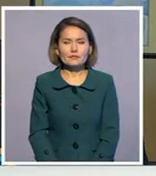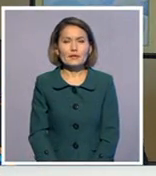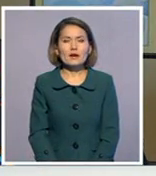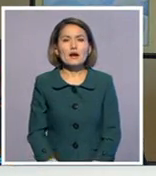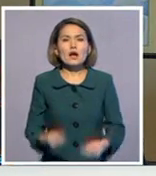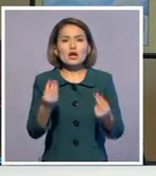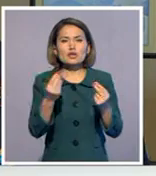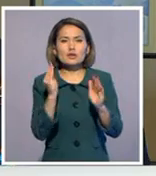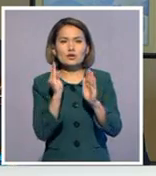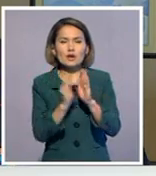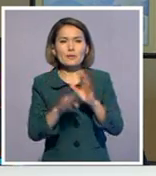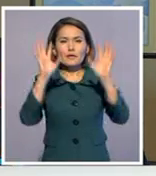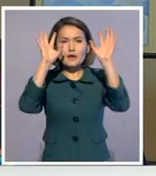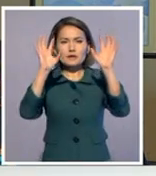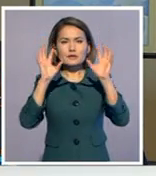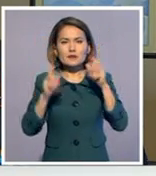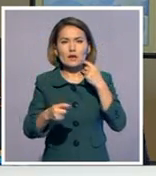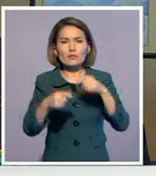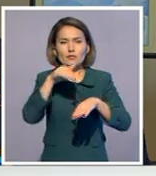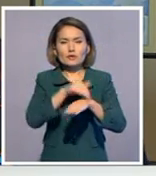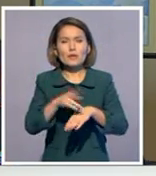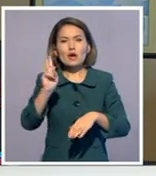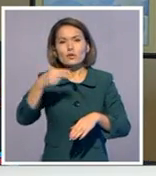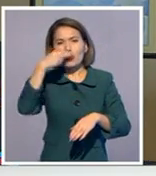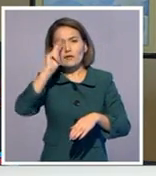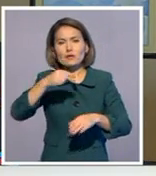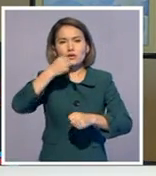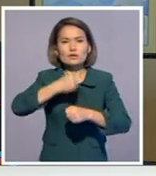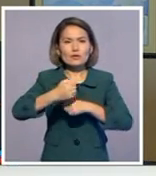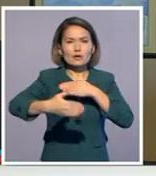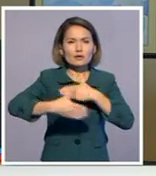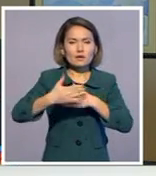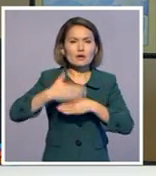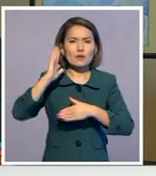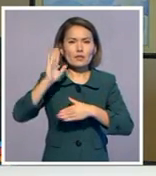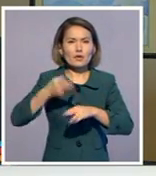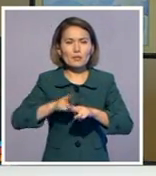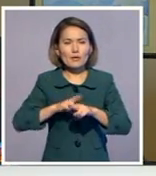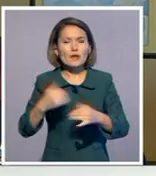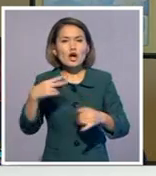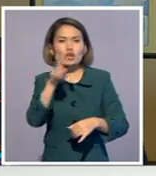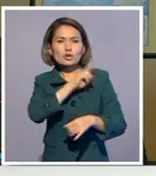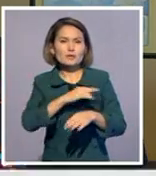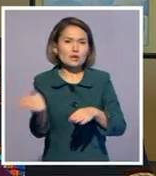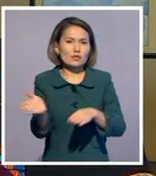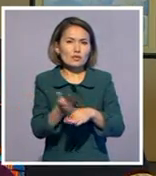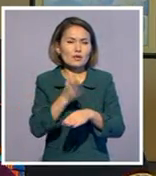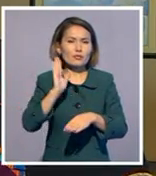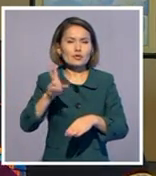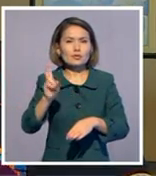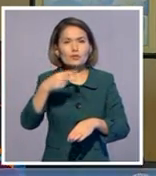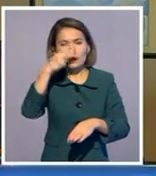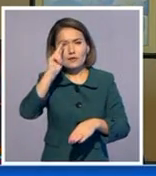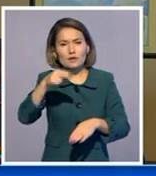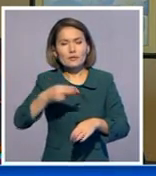Жемқорлыққа жол беріп заң бұзған қызметкерлер тәртіптік жауапкершілікке тартылады. Керек жағдайда оларға сөгіс, сонан соң қатаң сөгіс жарияланады. Әскери